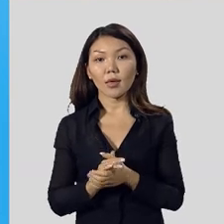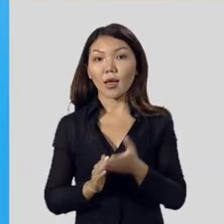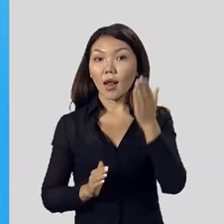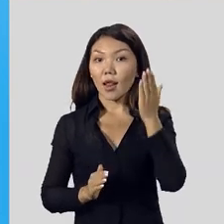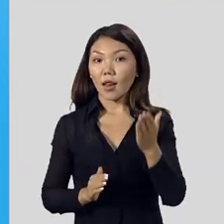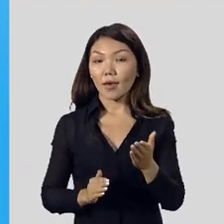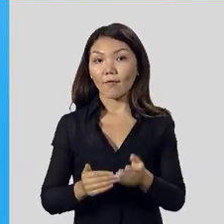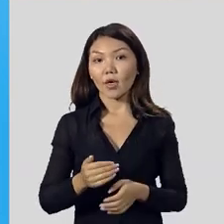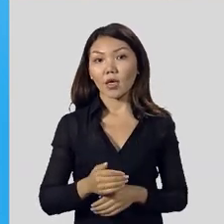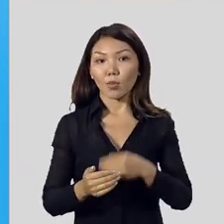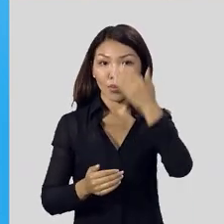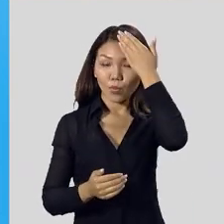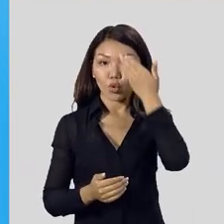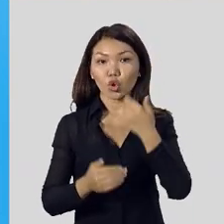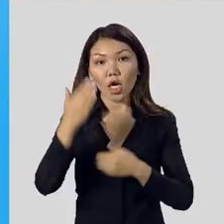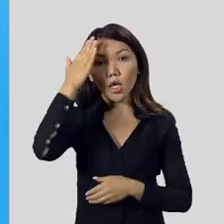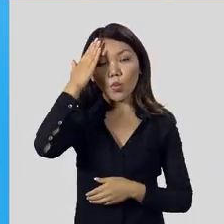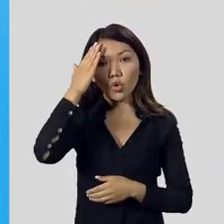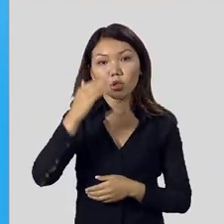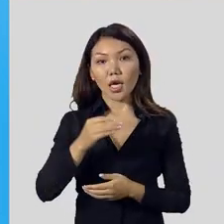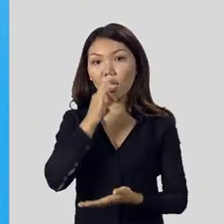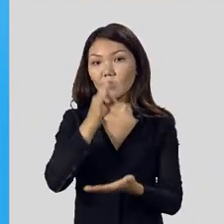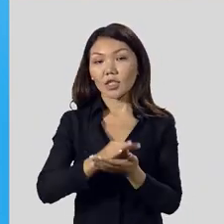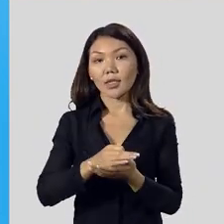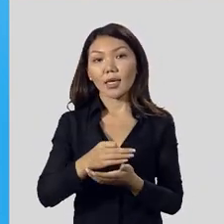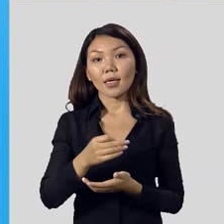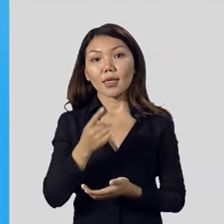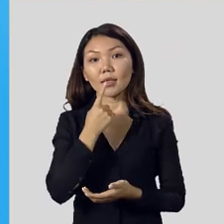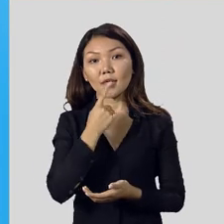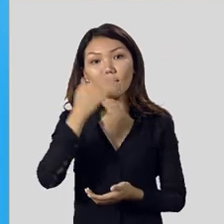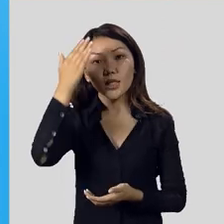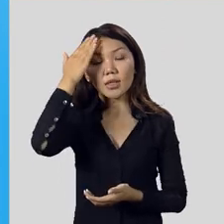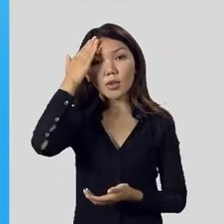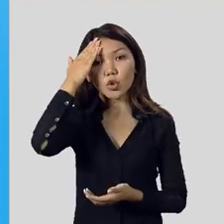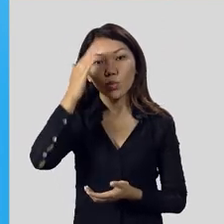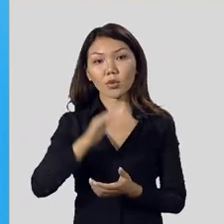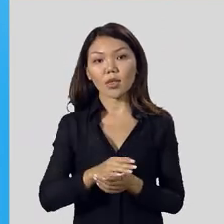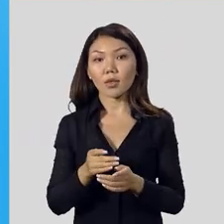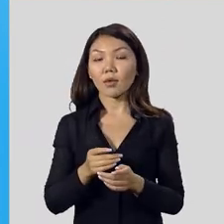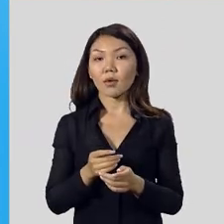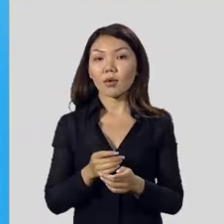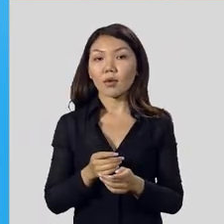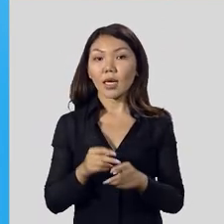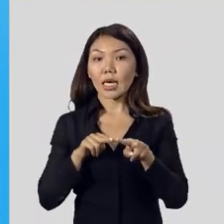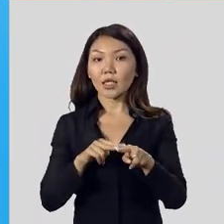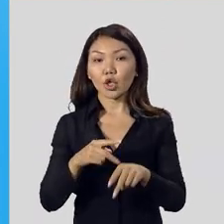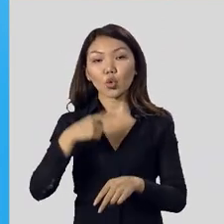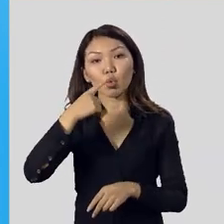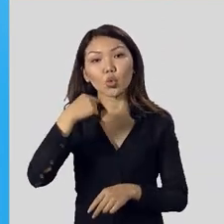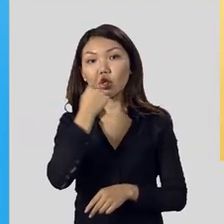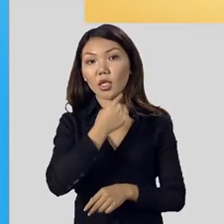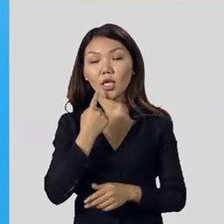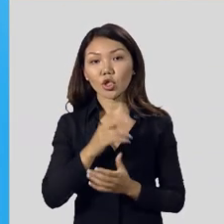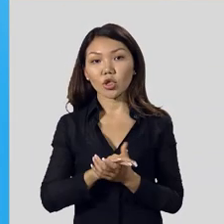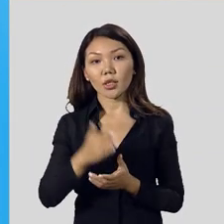полушарие мозга отвечает за языковые способности, контролирует речь, способности к